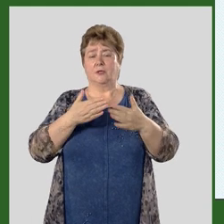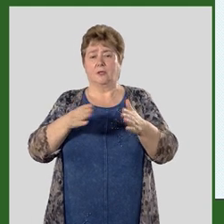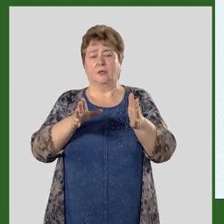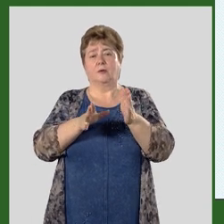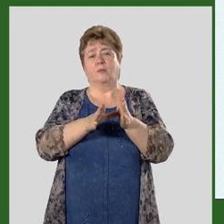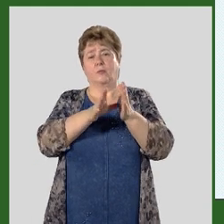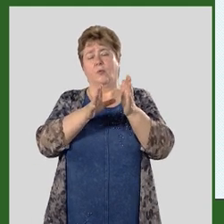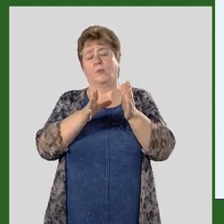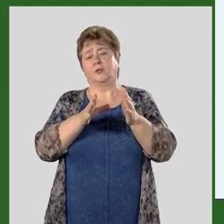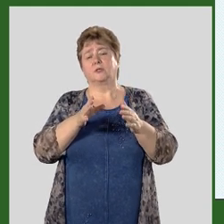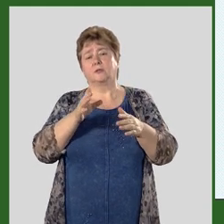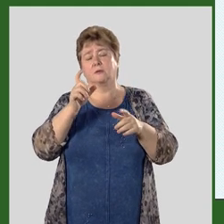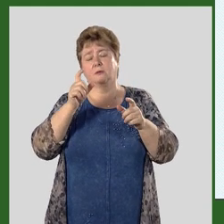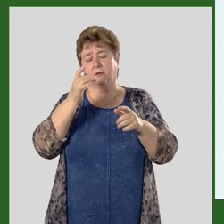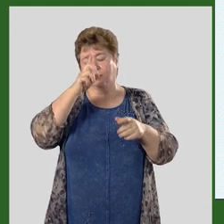государства.